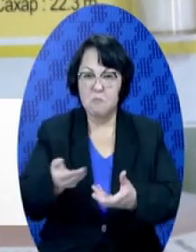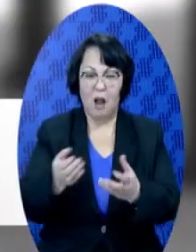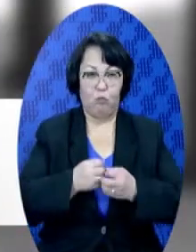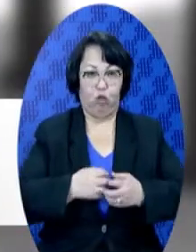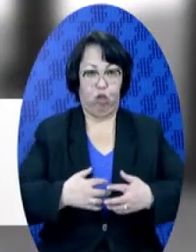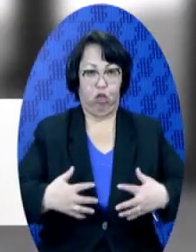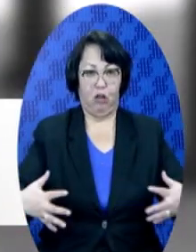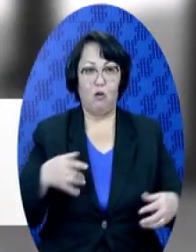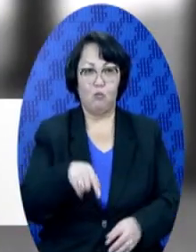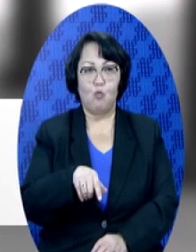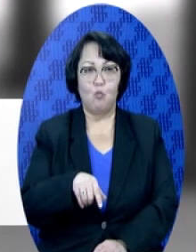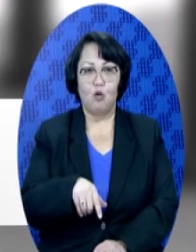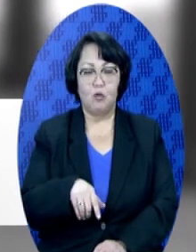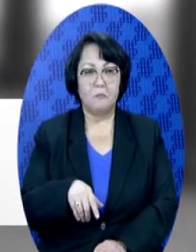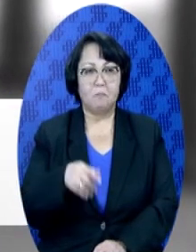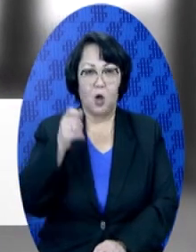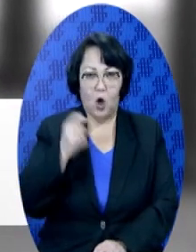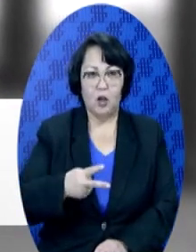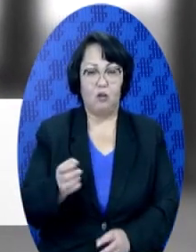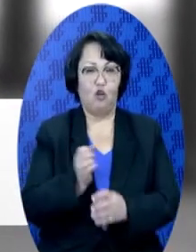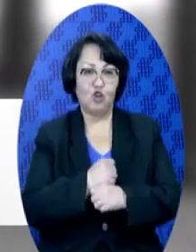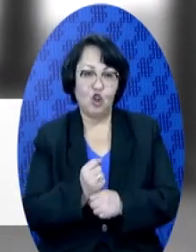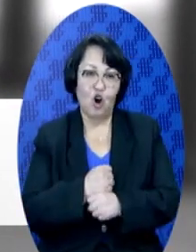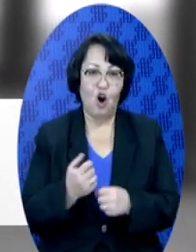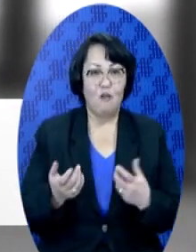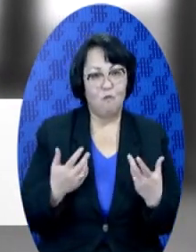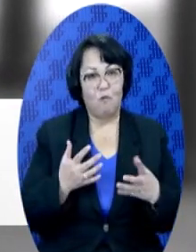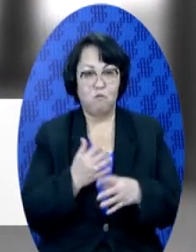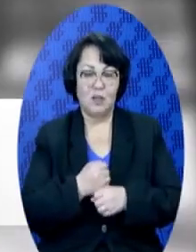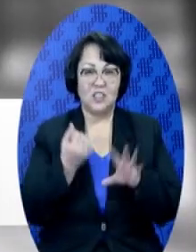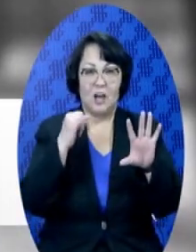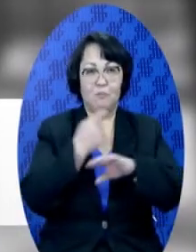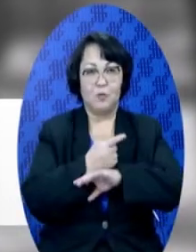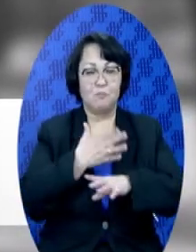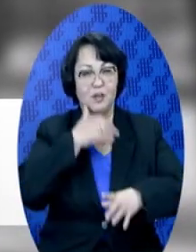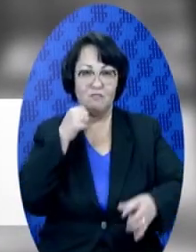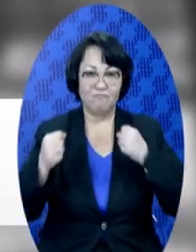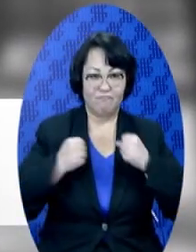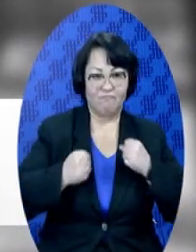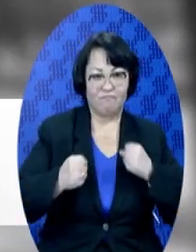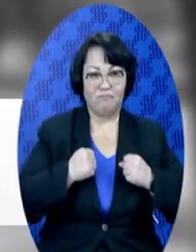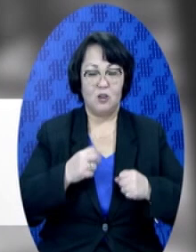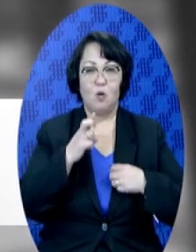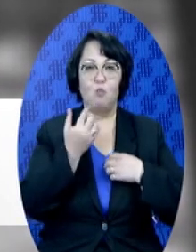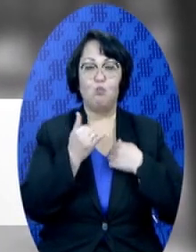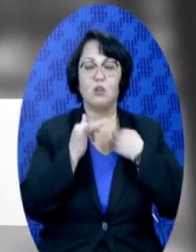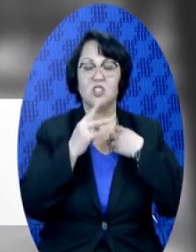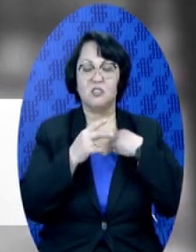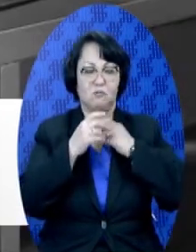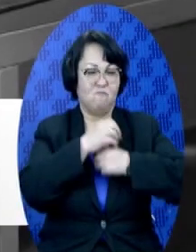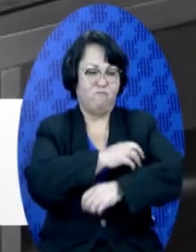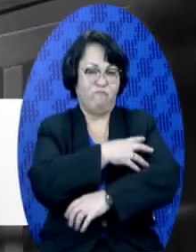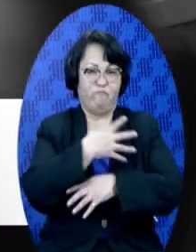байна. Дараагийн шалтгаан нь хөдөлгөөний дутагдал. Хүүхэд өдөрт 60 минут эрчимтэй хөдлөж байж булчингийн мас нэмэгдэн эрүүл чирэг